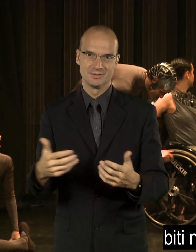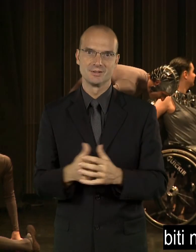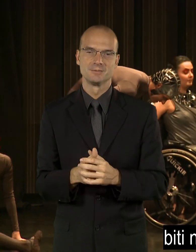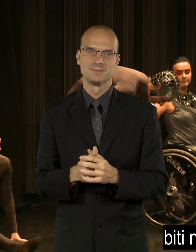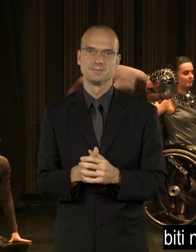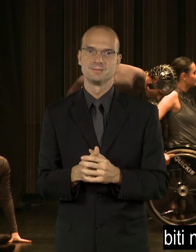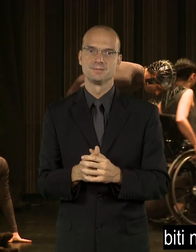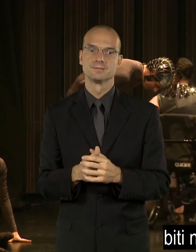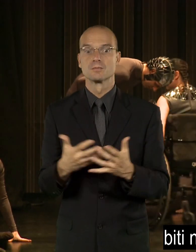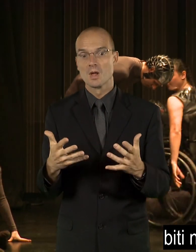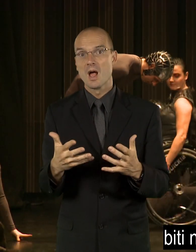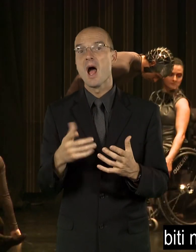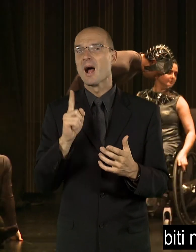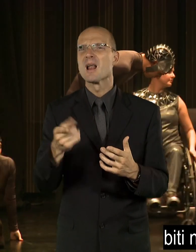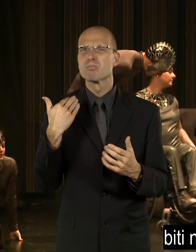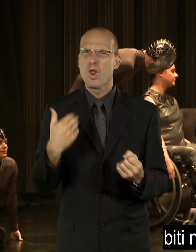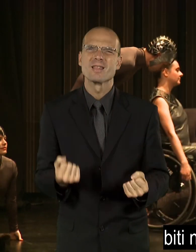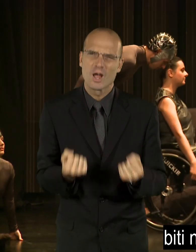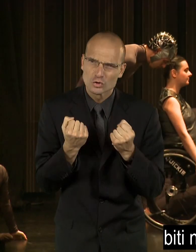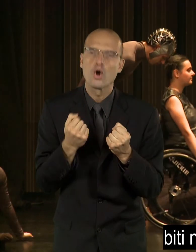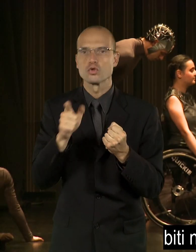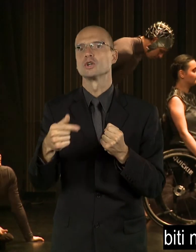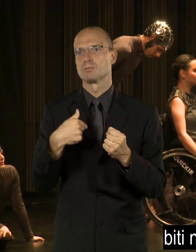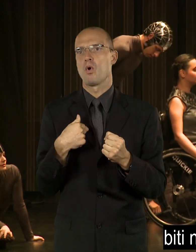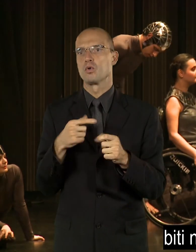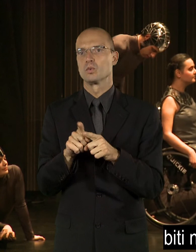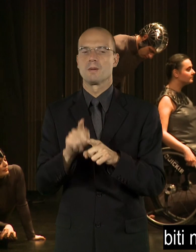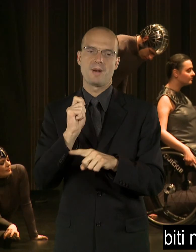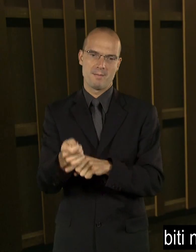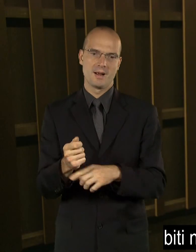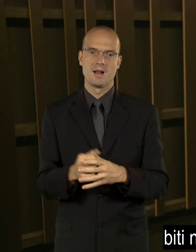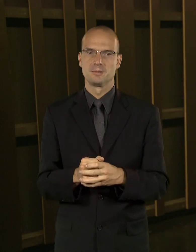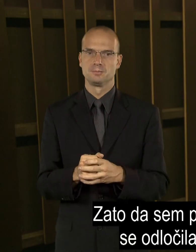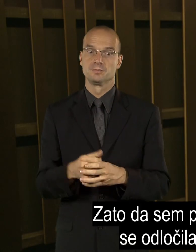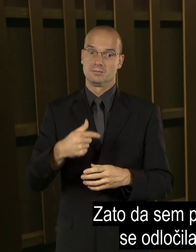Ampak v bistvu, kakorkoli je bilo najtežje, smo pa tudi to prerastali.